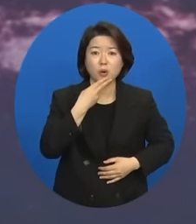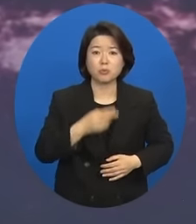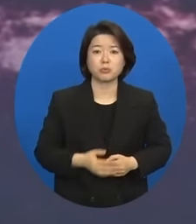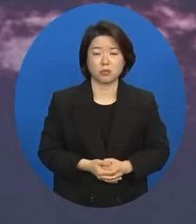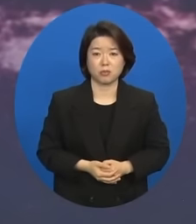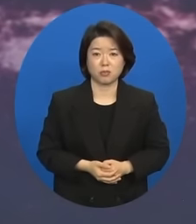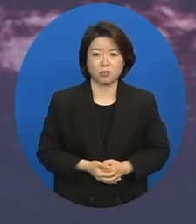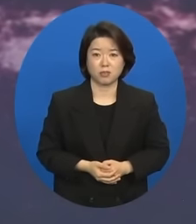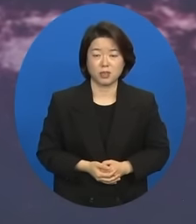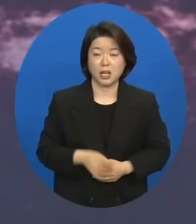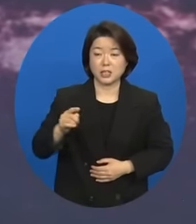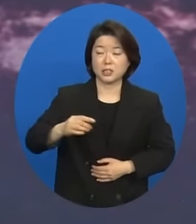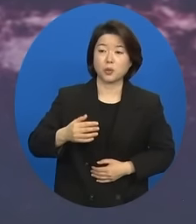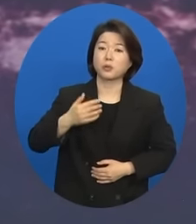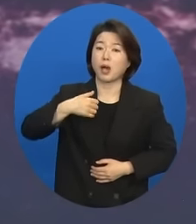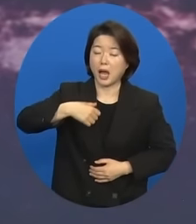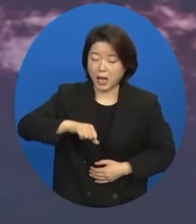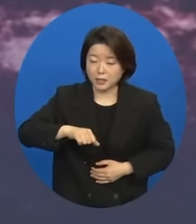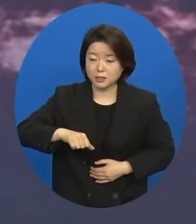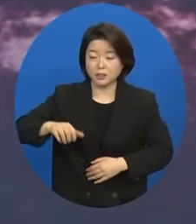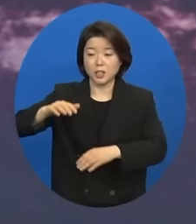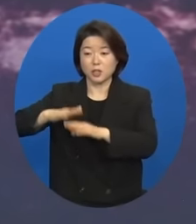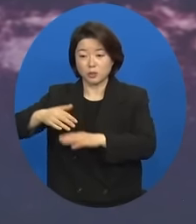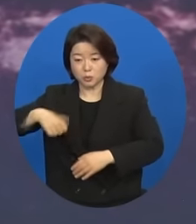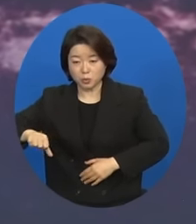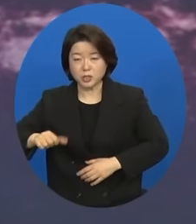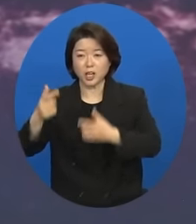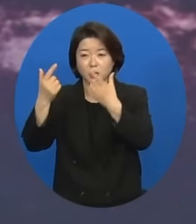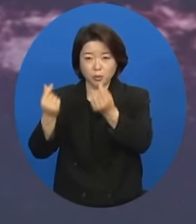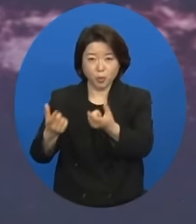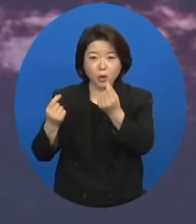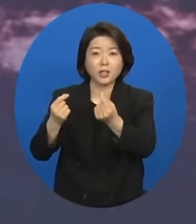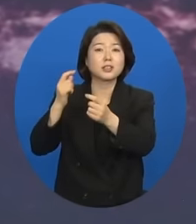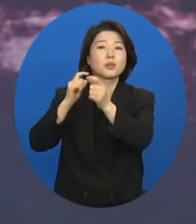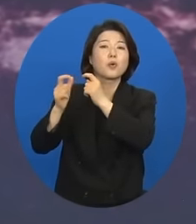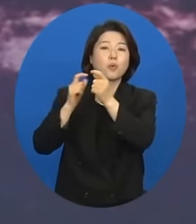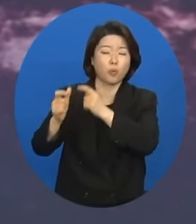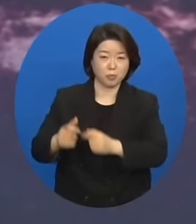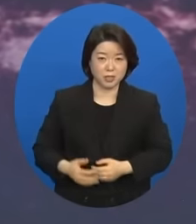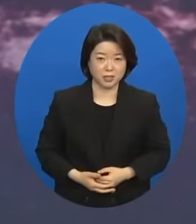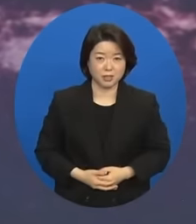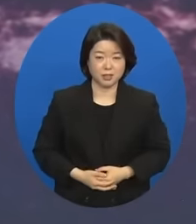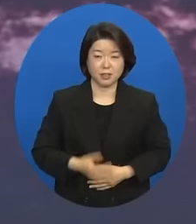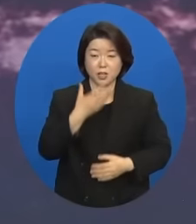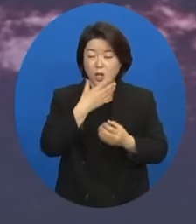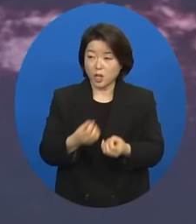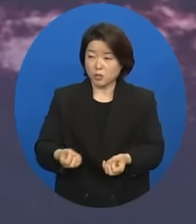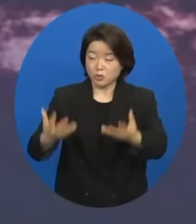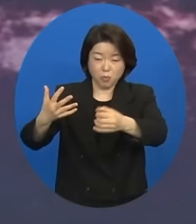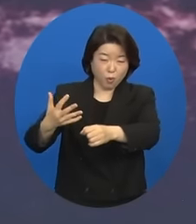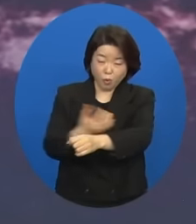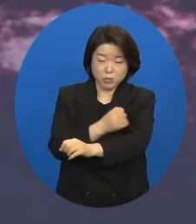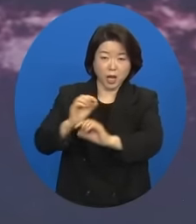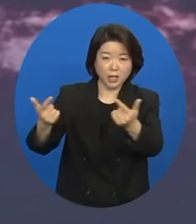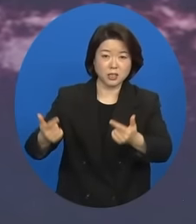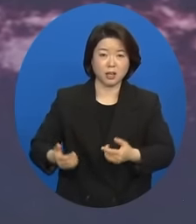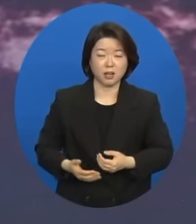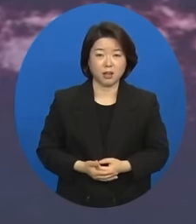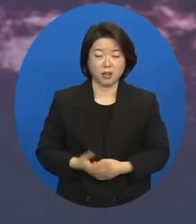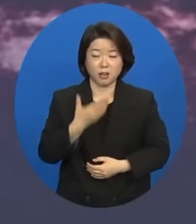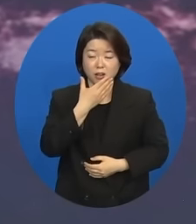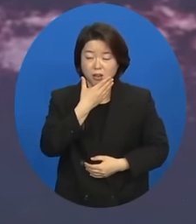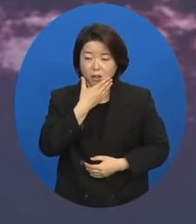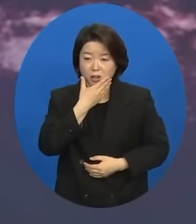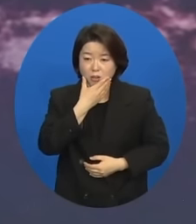동일한 비슷한 경험을 지금 하고 있는 거예요 축복은 커녕 여러분 엄청난 축복이 아니라 엄청난 지금 저주와